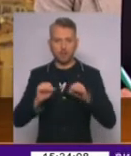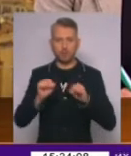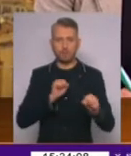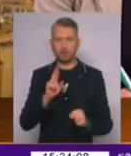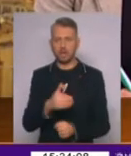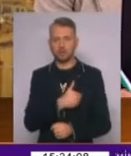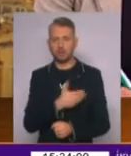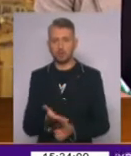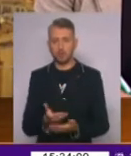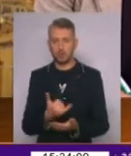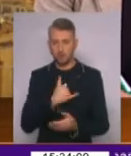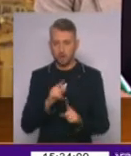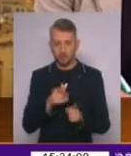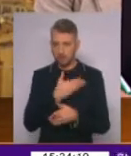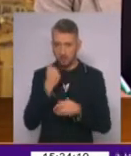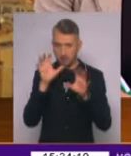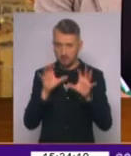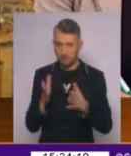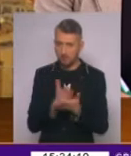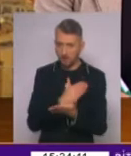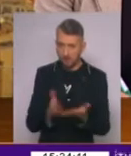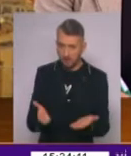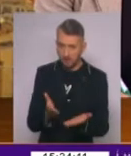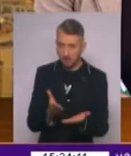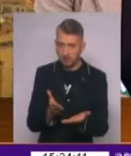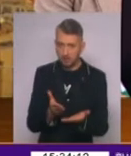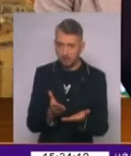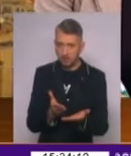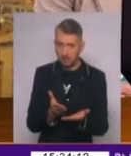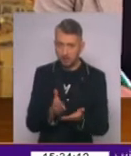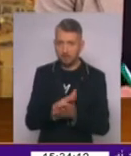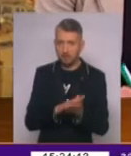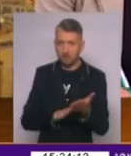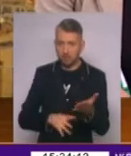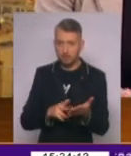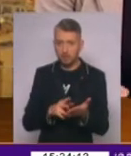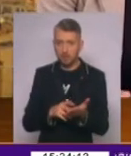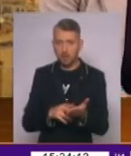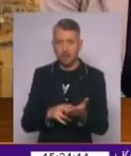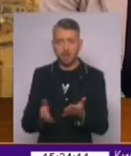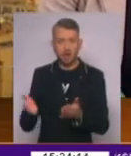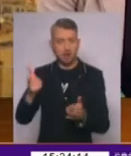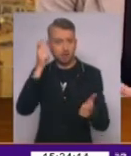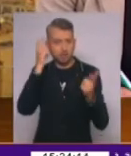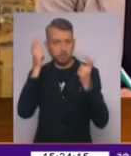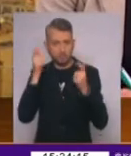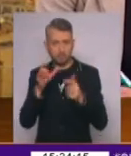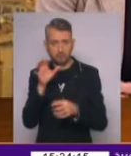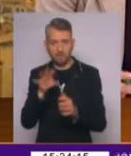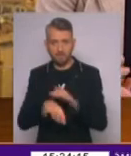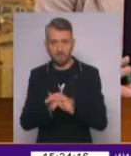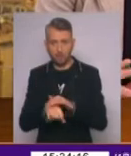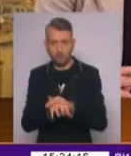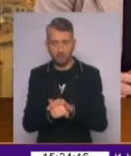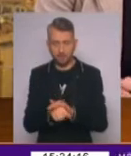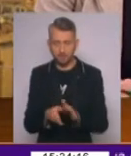захоче. У нас що, немає законів взагалі? На це ви, вибачте, розпоясавшилося обора.